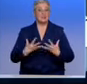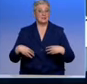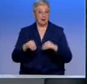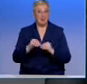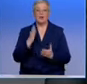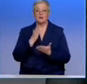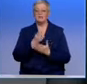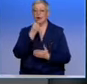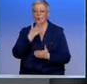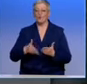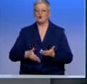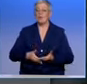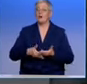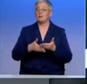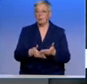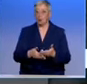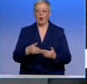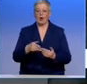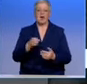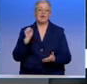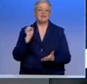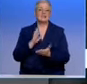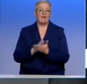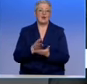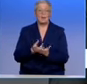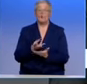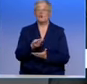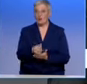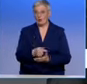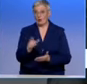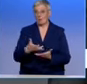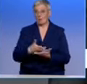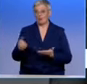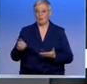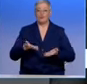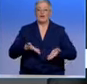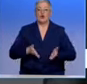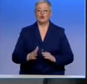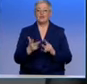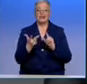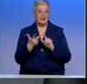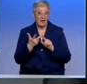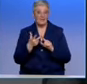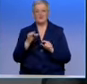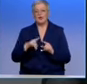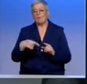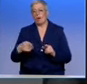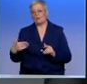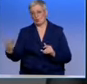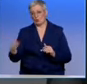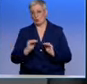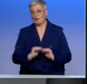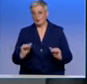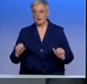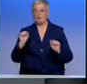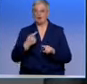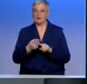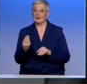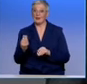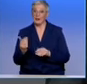хорошее подспорье. Единовременную выплату, которую они получают при рождении третьего и последующего детей, можно направить